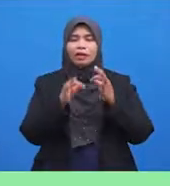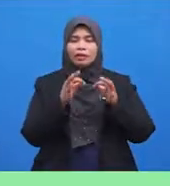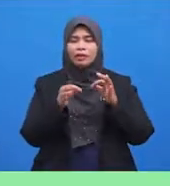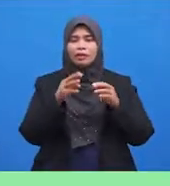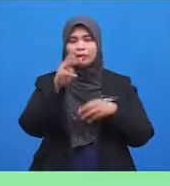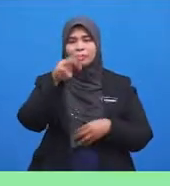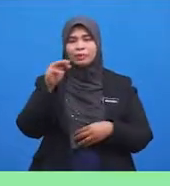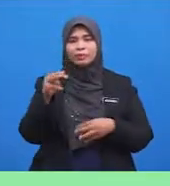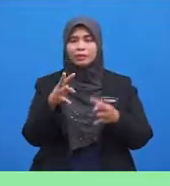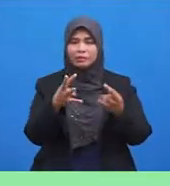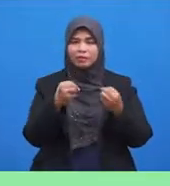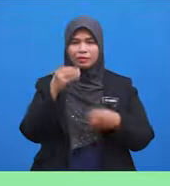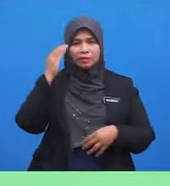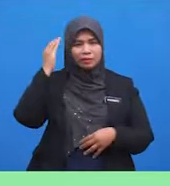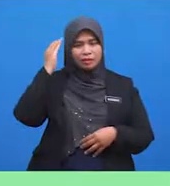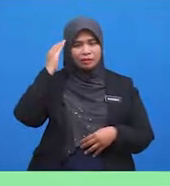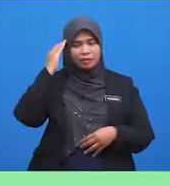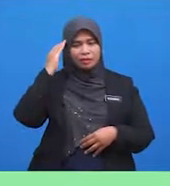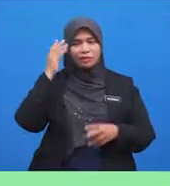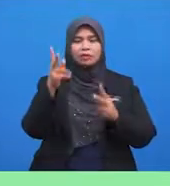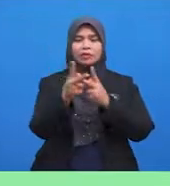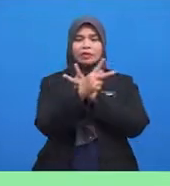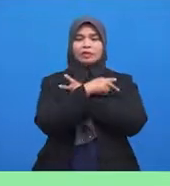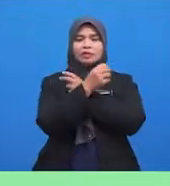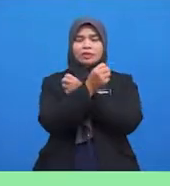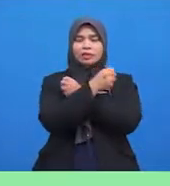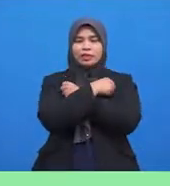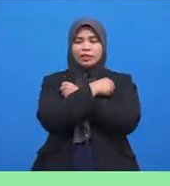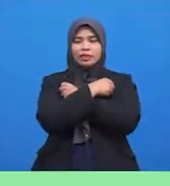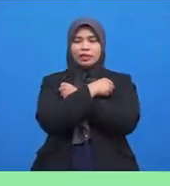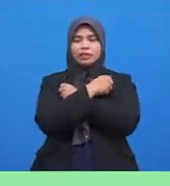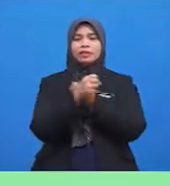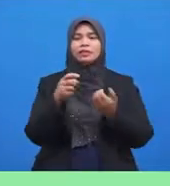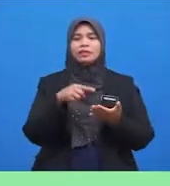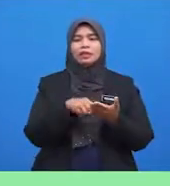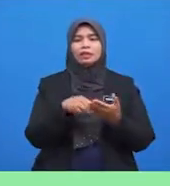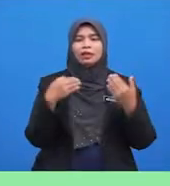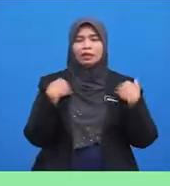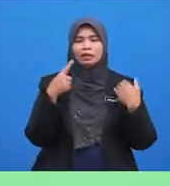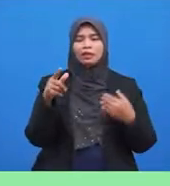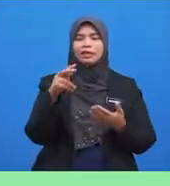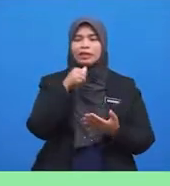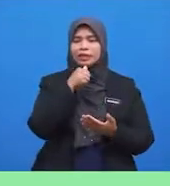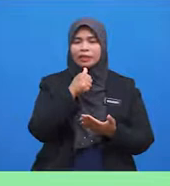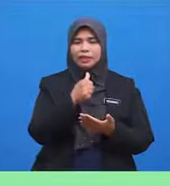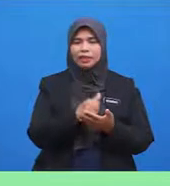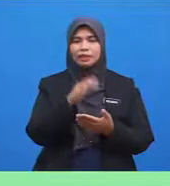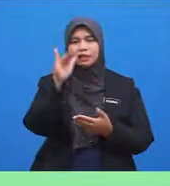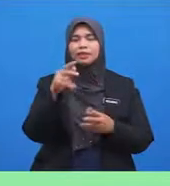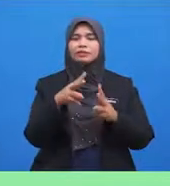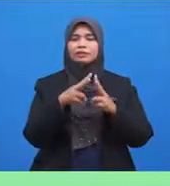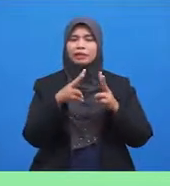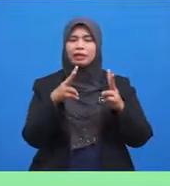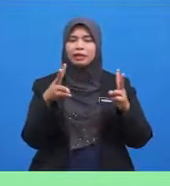kalau murid-murid ingin tahu, kasih sayang ini merupakan nilai yang